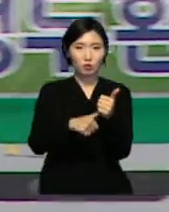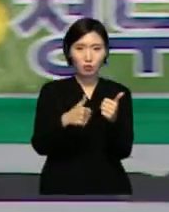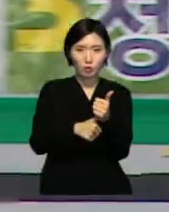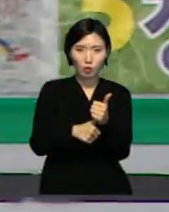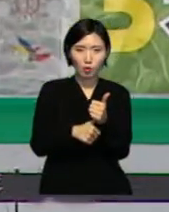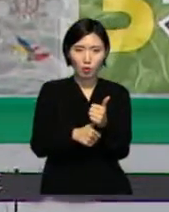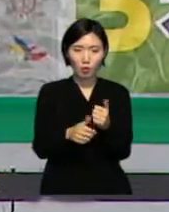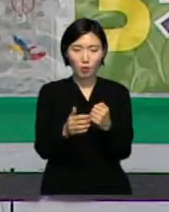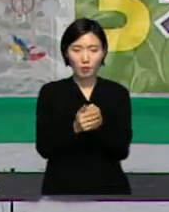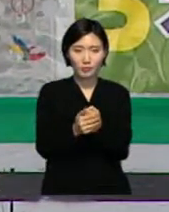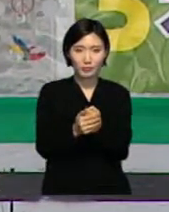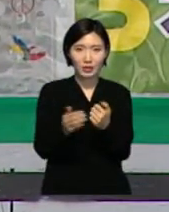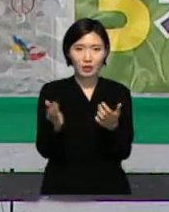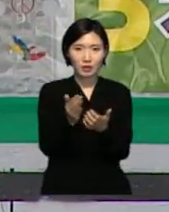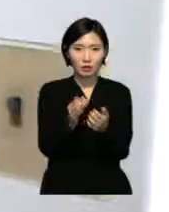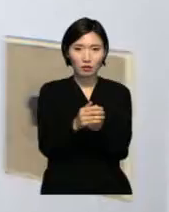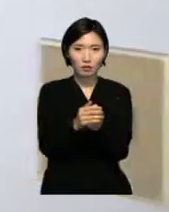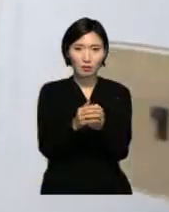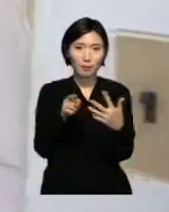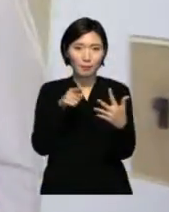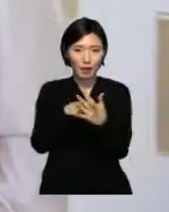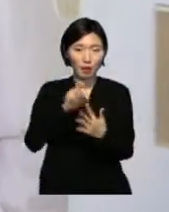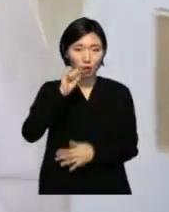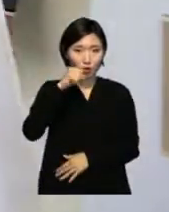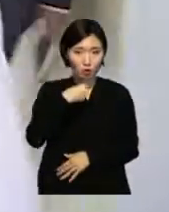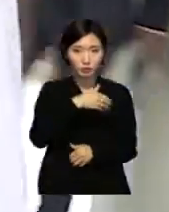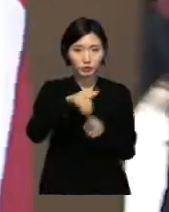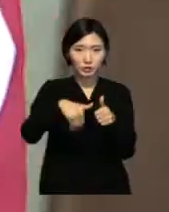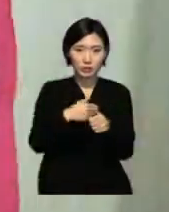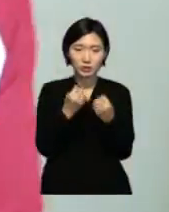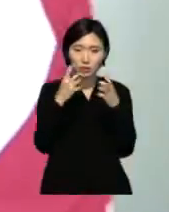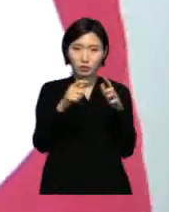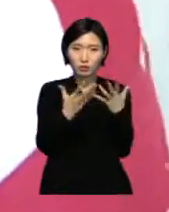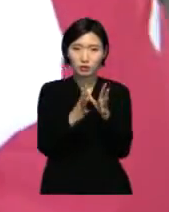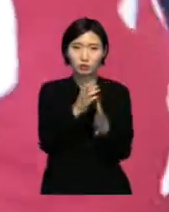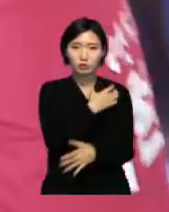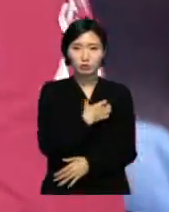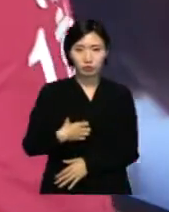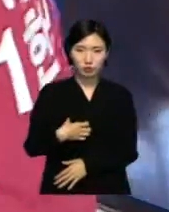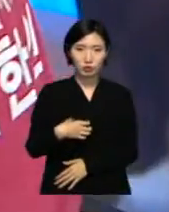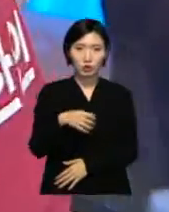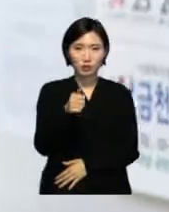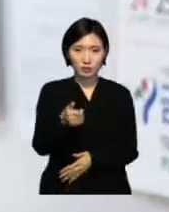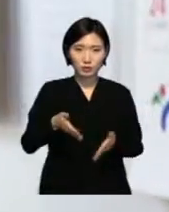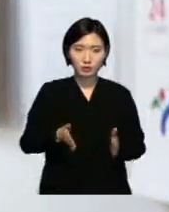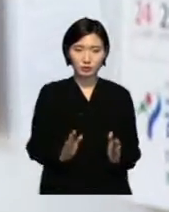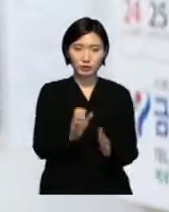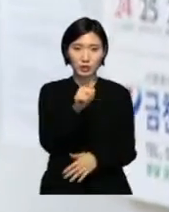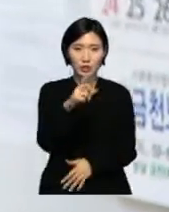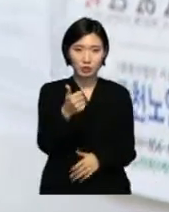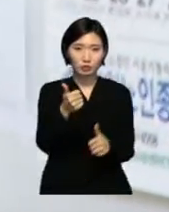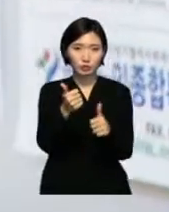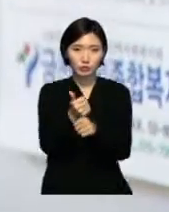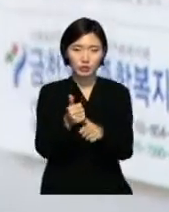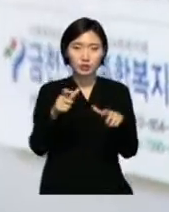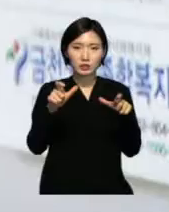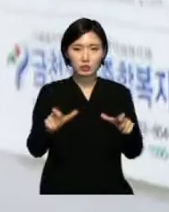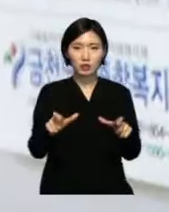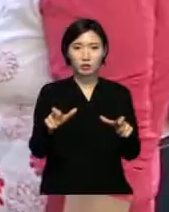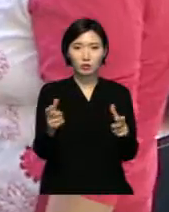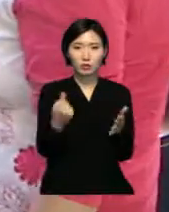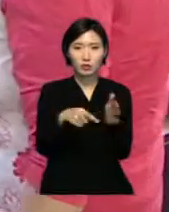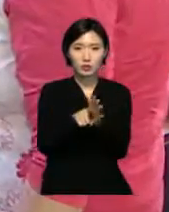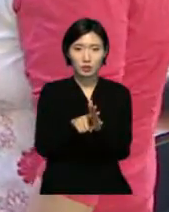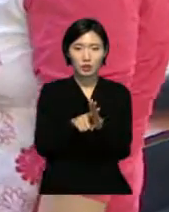우열은 예측하기 어려운 상황입니다. 새누리당에선 구청장 출신의 한인수 후보가 지역을 위해 일할 마지막